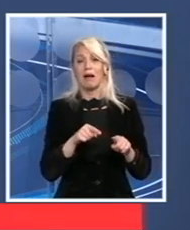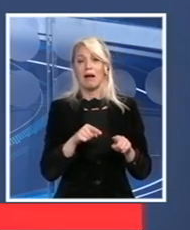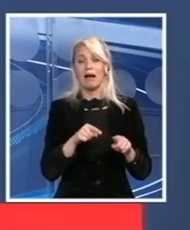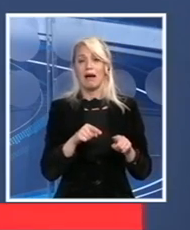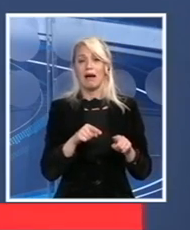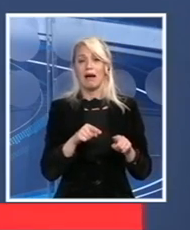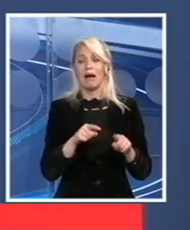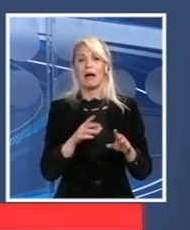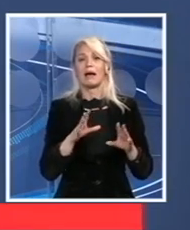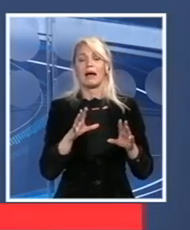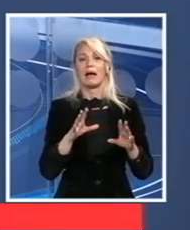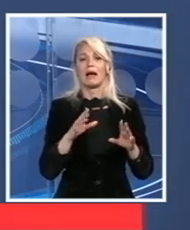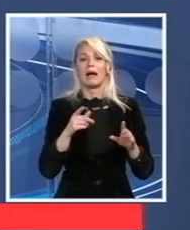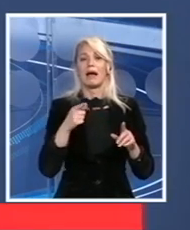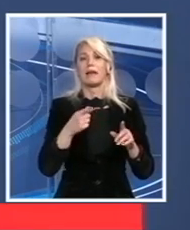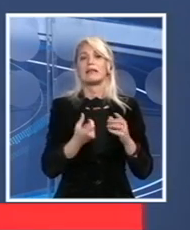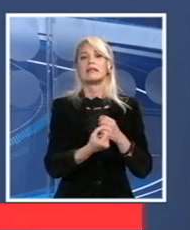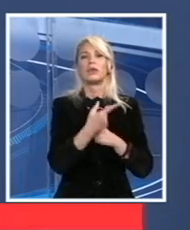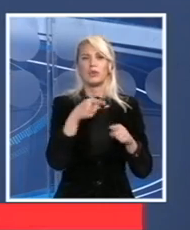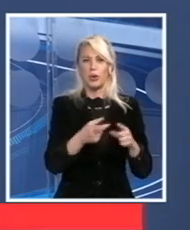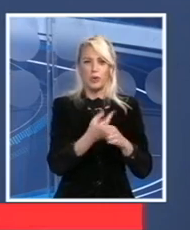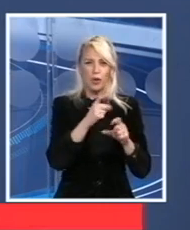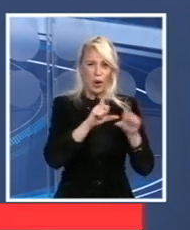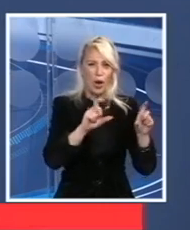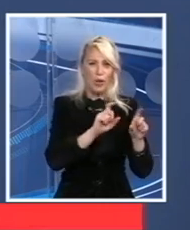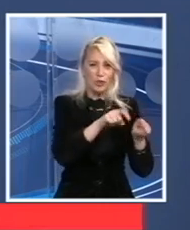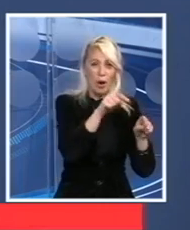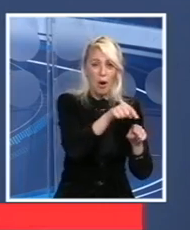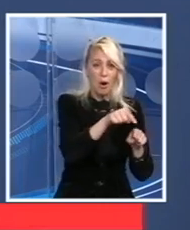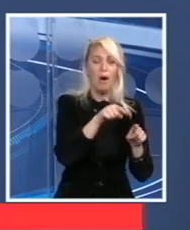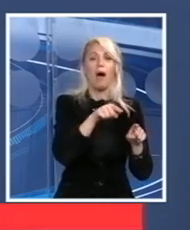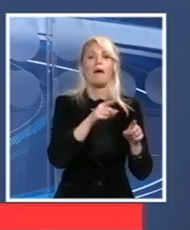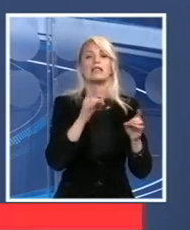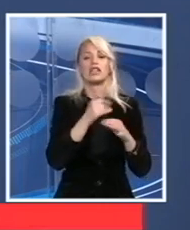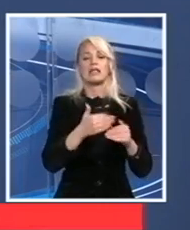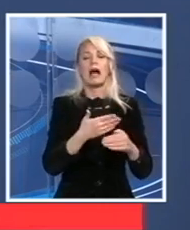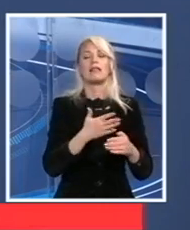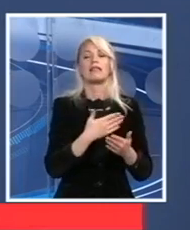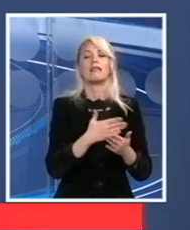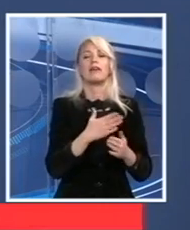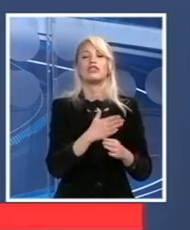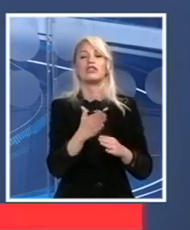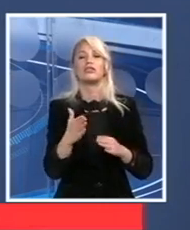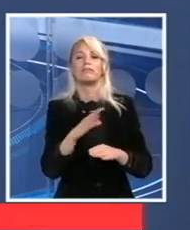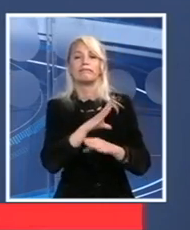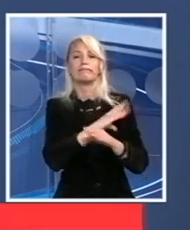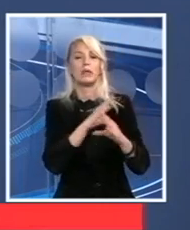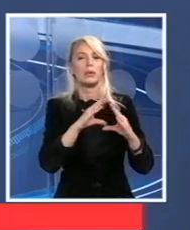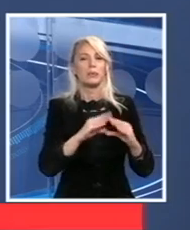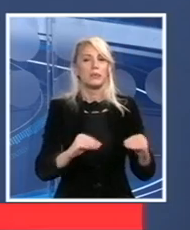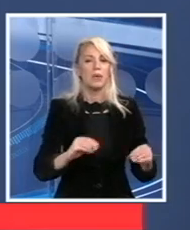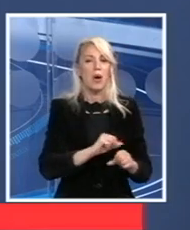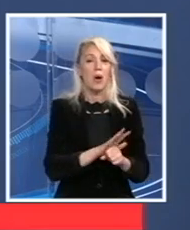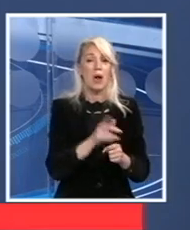slabljenja virusa, to desilo, jer da se desilo na samom početku od momenta unošenja ovog virusa u našu